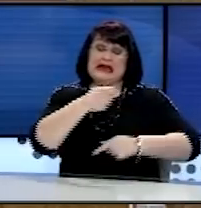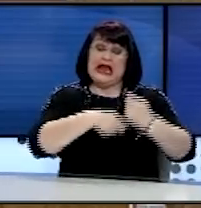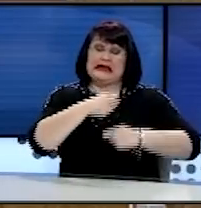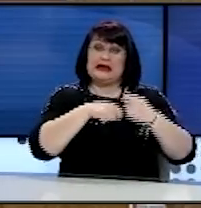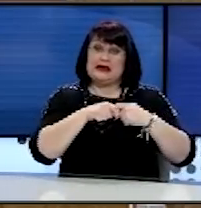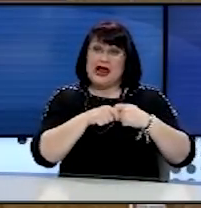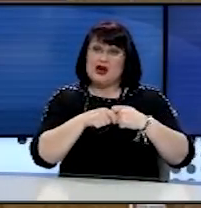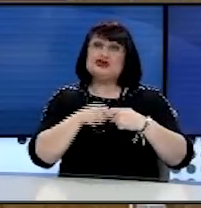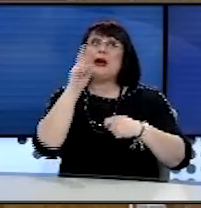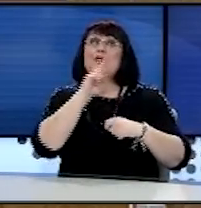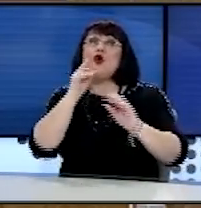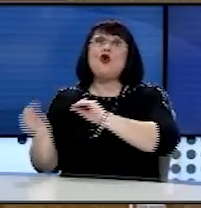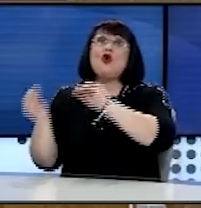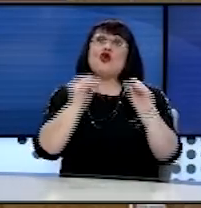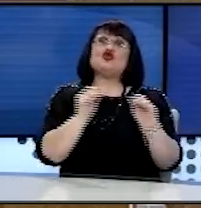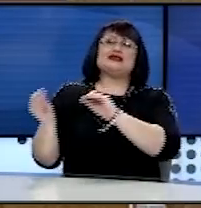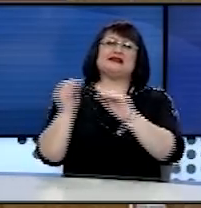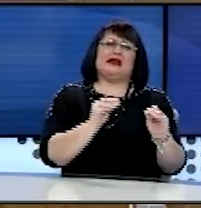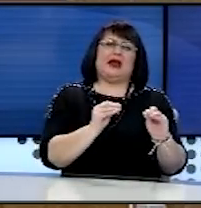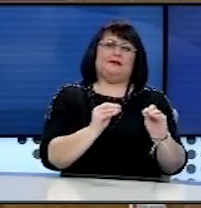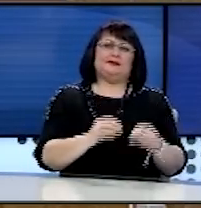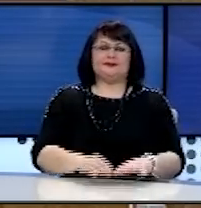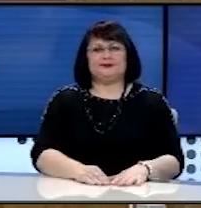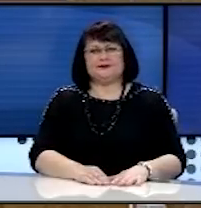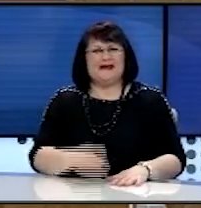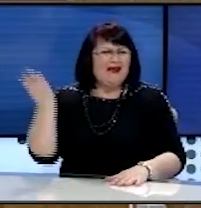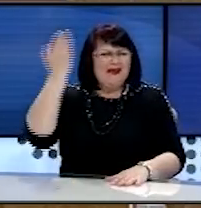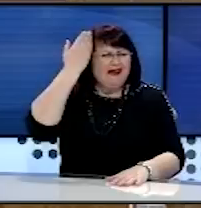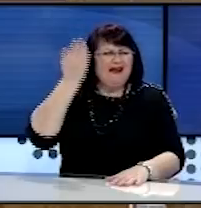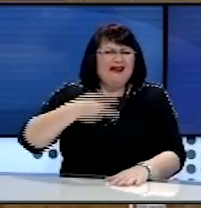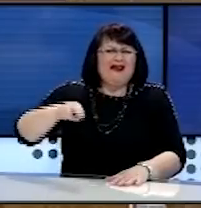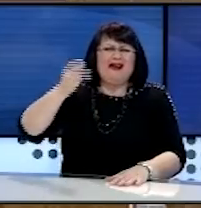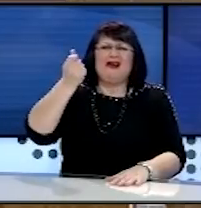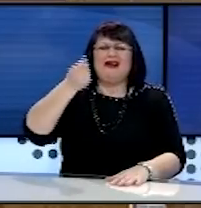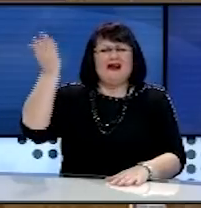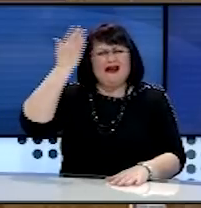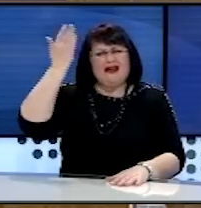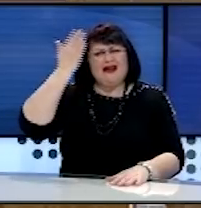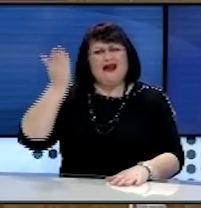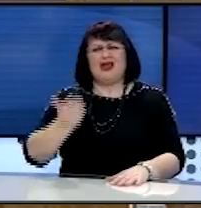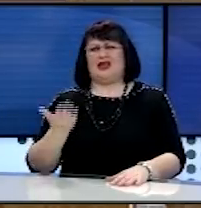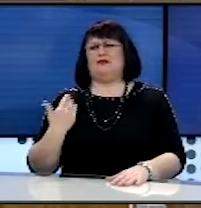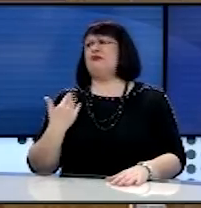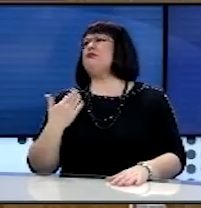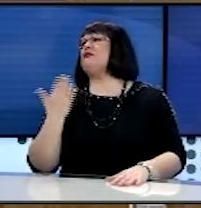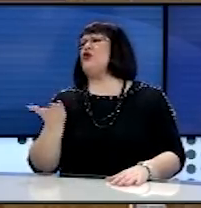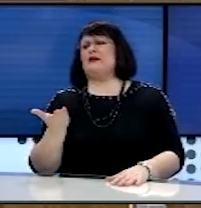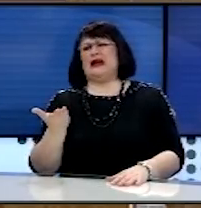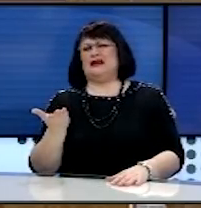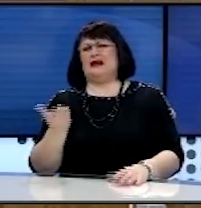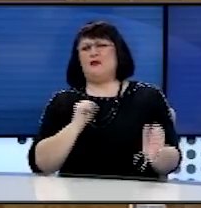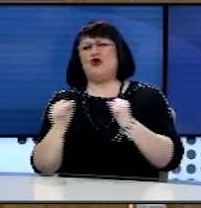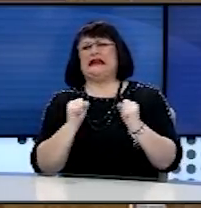κατανάλωσης προέρχεται από τη Ρωσία. Η εκτείναξη των τιμών βέβαια ξεκίνησε πιο πριν από την ουκρανική